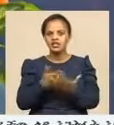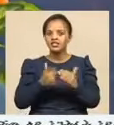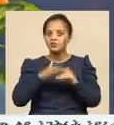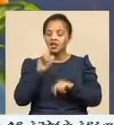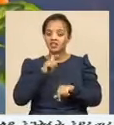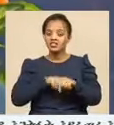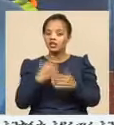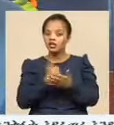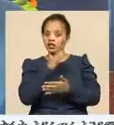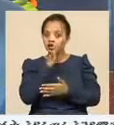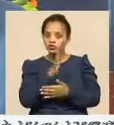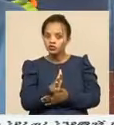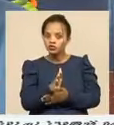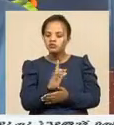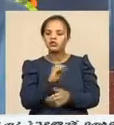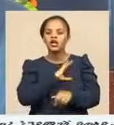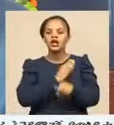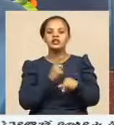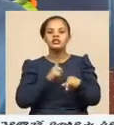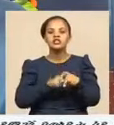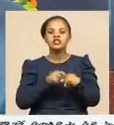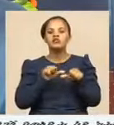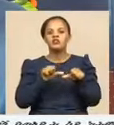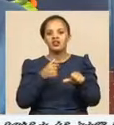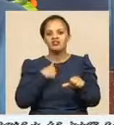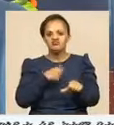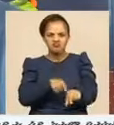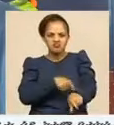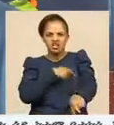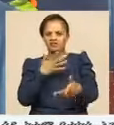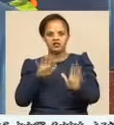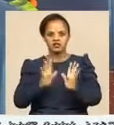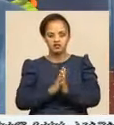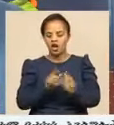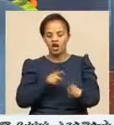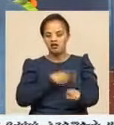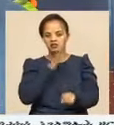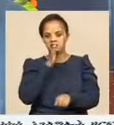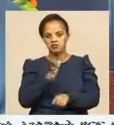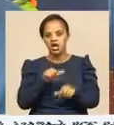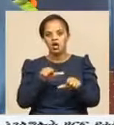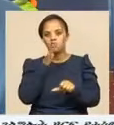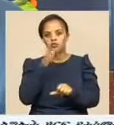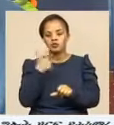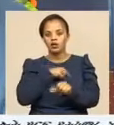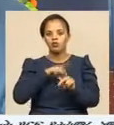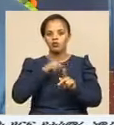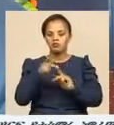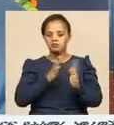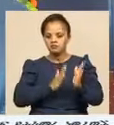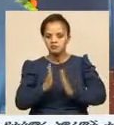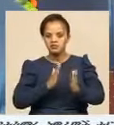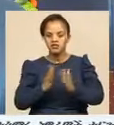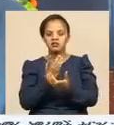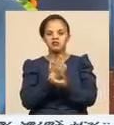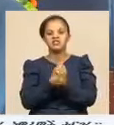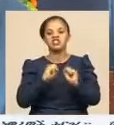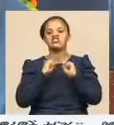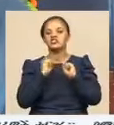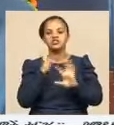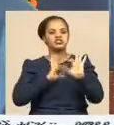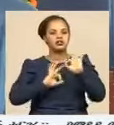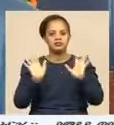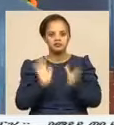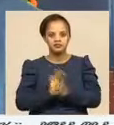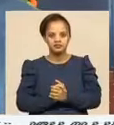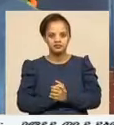ጊዜም እንዳይወስድ ያክል ጊዜ ይፈጃል። ይሄ ነገር እንዳይረዝም ነው የምንፈልገው። አይረዝምም። እኛ ያው ፕሮግራሙን ያው አጀስት አድርገን መፍታት እንችላለን። ችግር